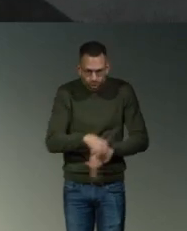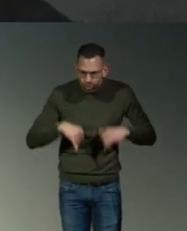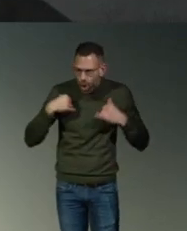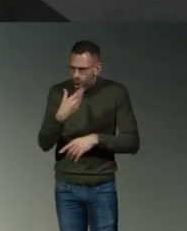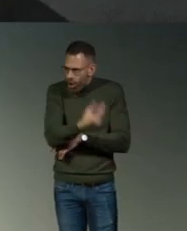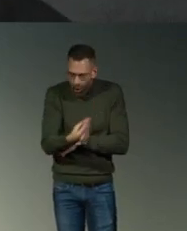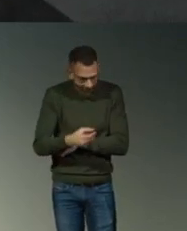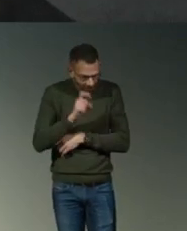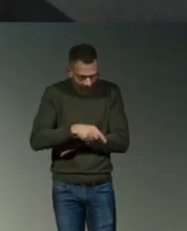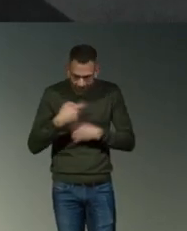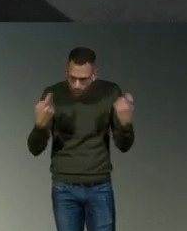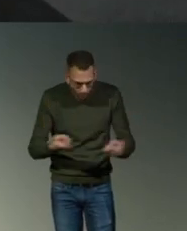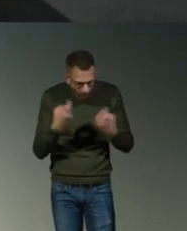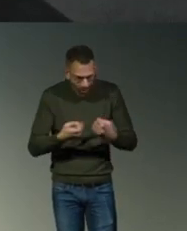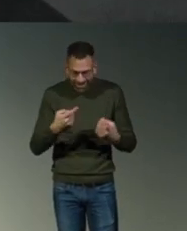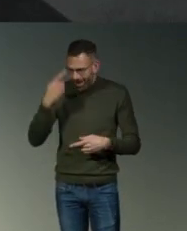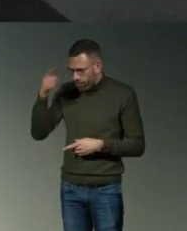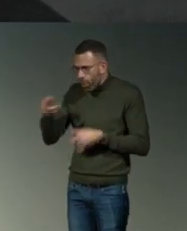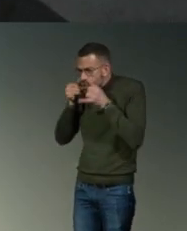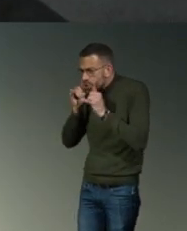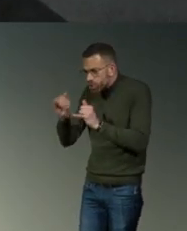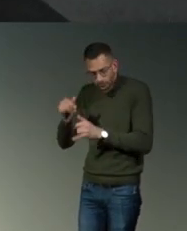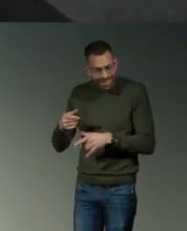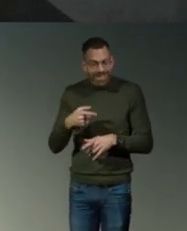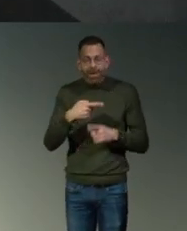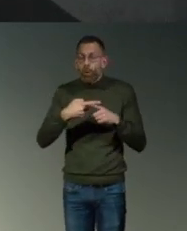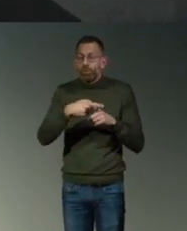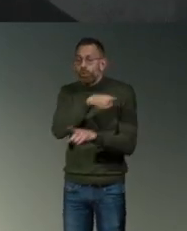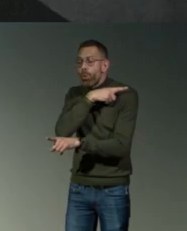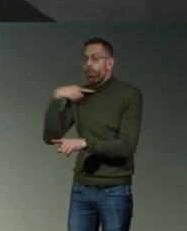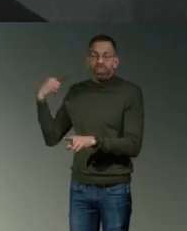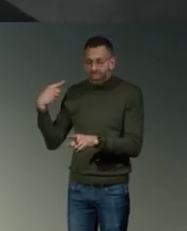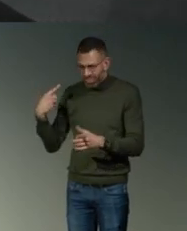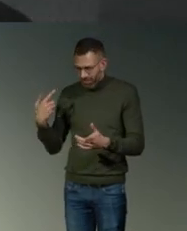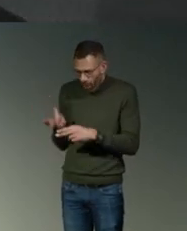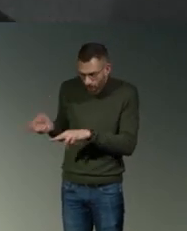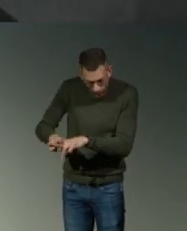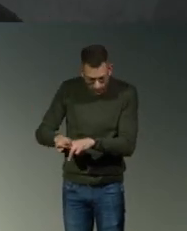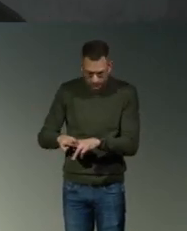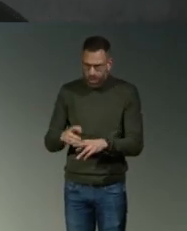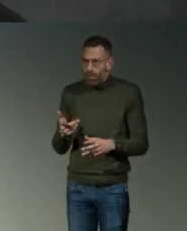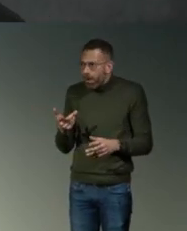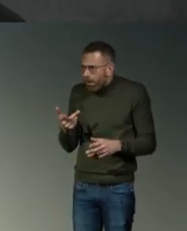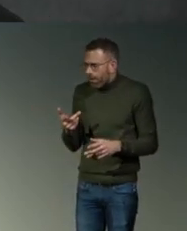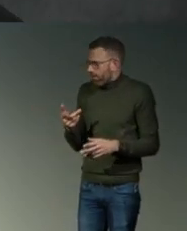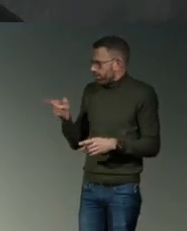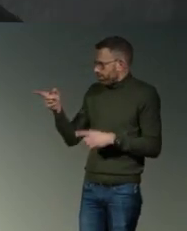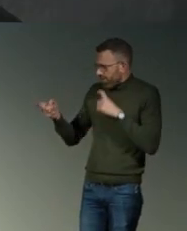à pouvoir achever le sanglier à l'arme blanche. Non, c'est d'une violence redoutable.